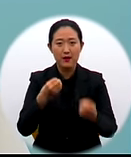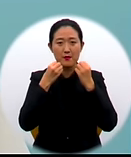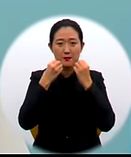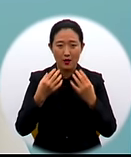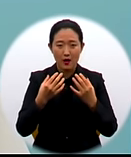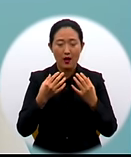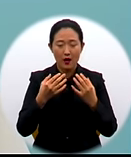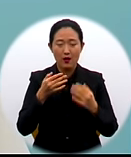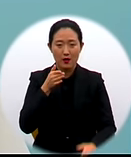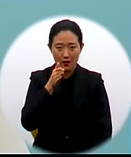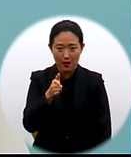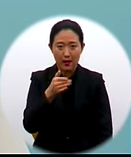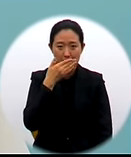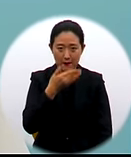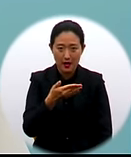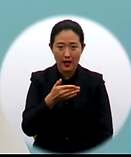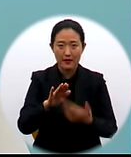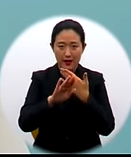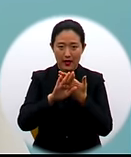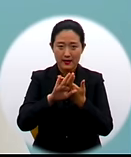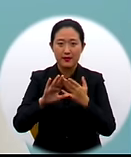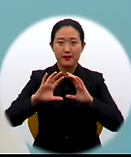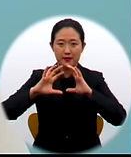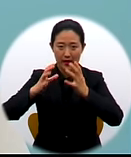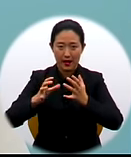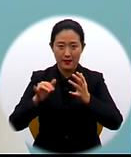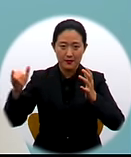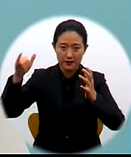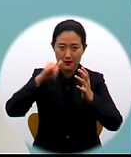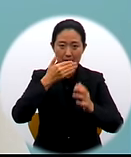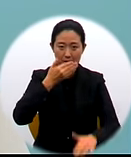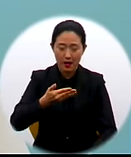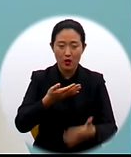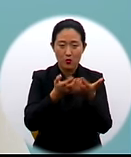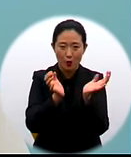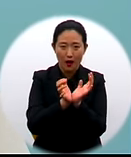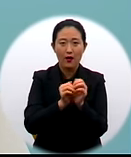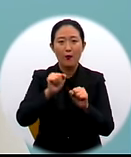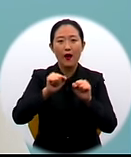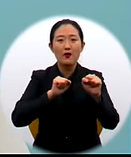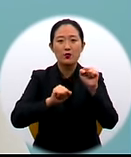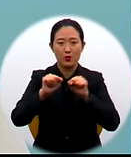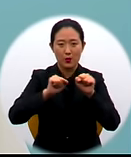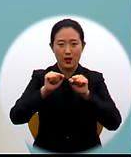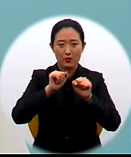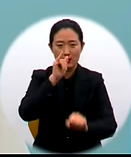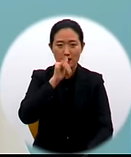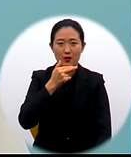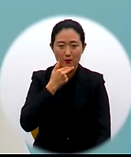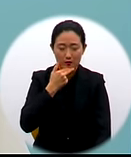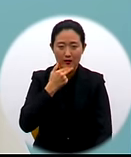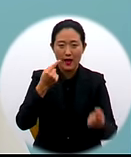가능한지 복수 전공이나 부전공은 얼마나 가능한지, 이 기업은 교환학생 같은 경험을 제공하는지, 어떤 동아리 활동들이